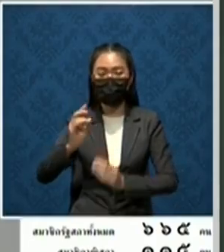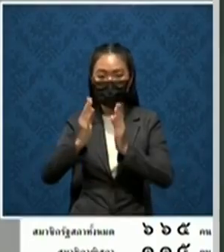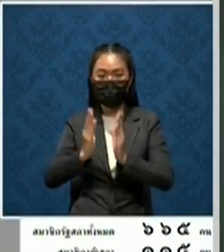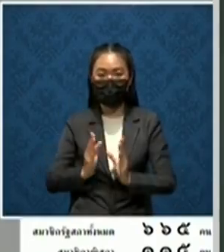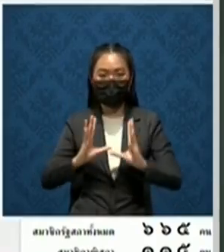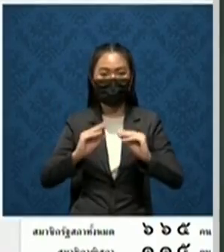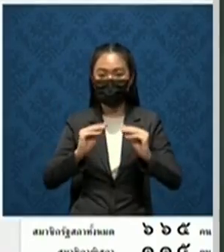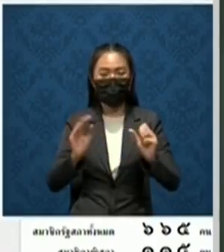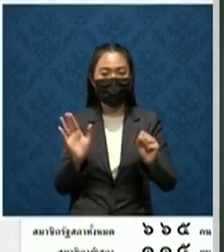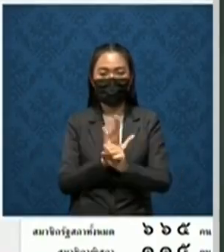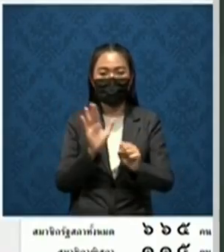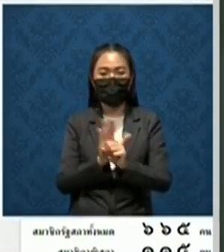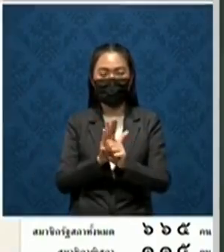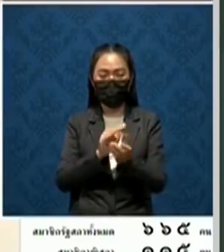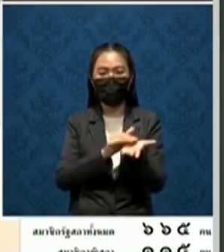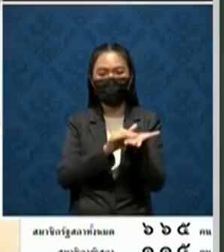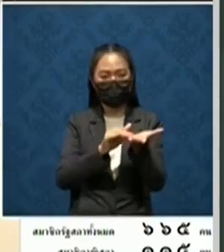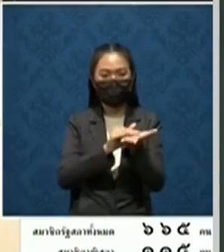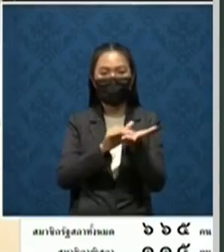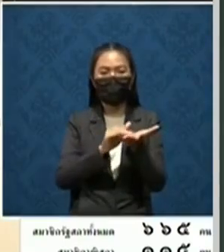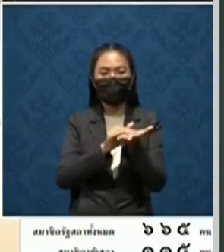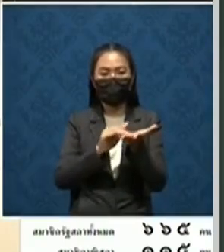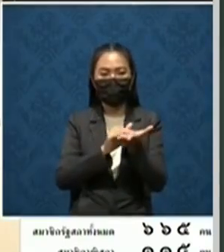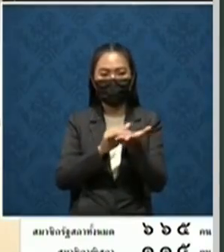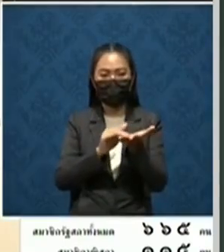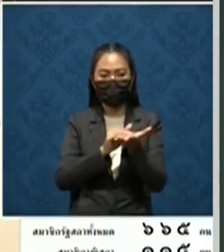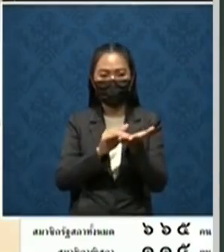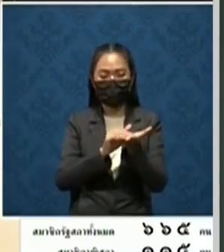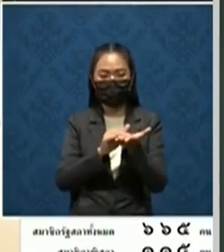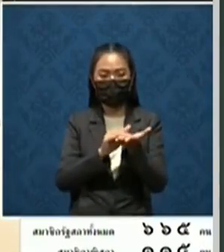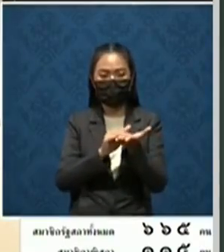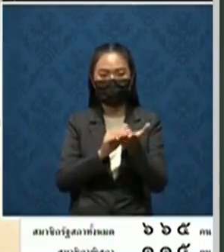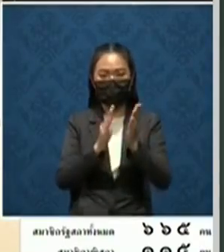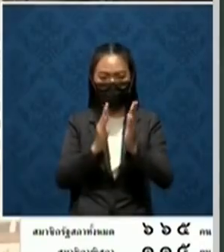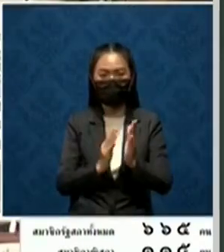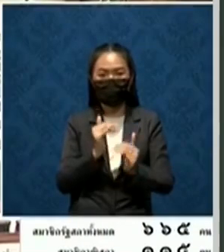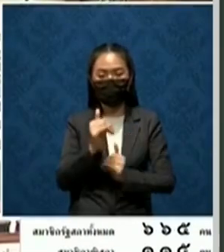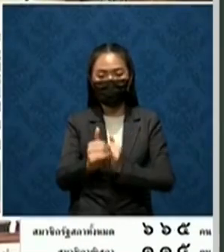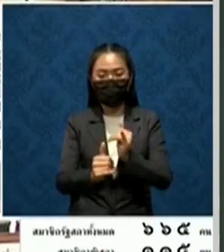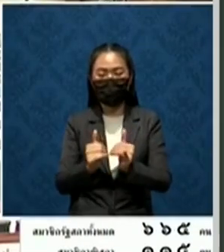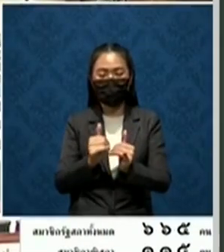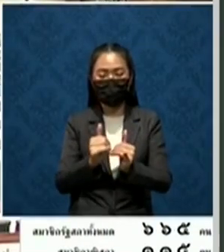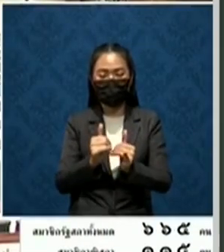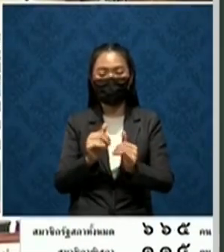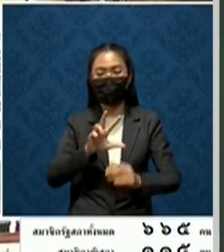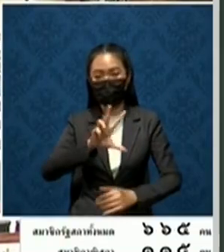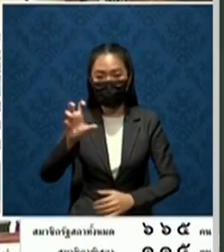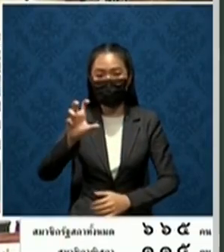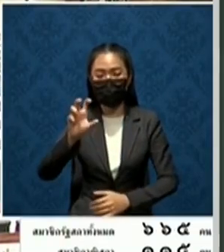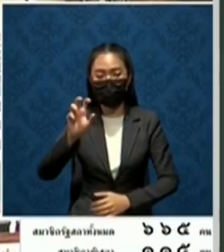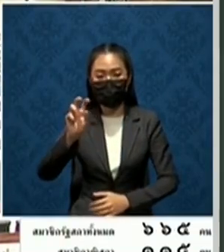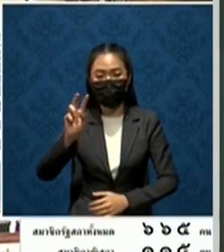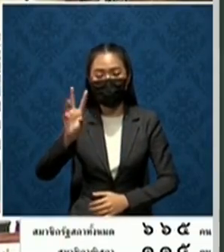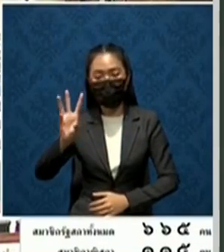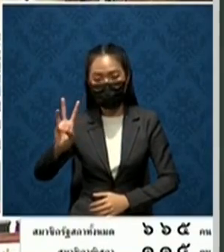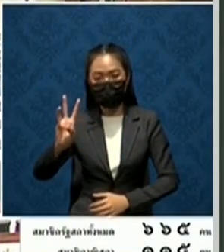เรื่องซึ่งเชื่อเหลือเกินว่าวันนี้ทางสสเขาก็ผลักดันคือพรบ.ราชวิทยาลัยจุฬ